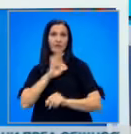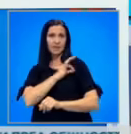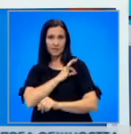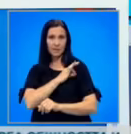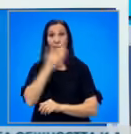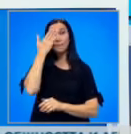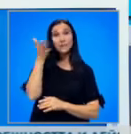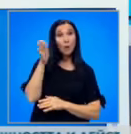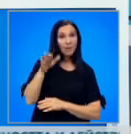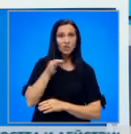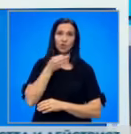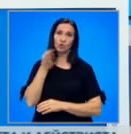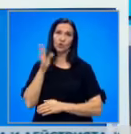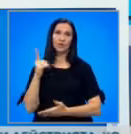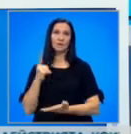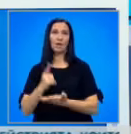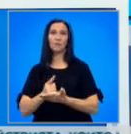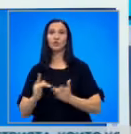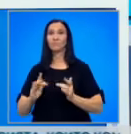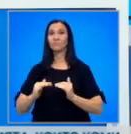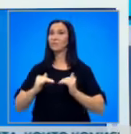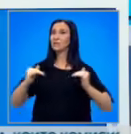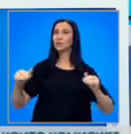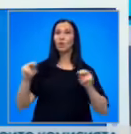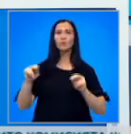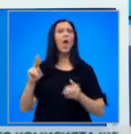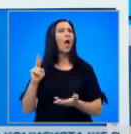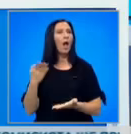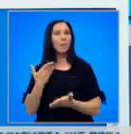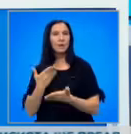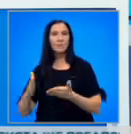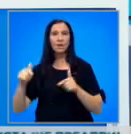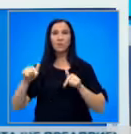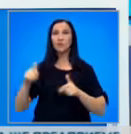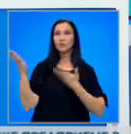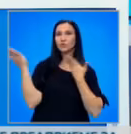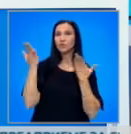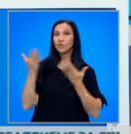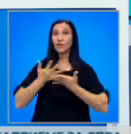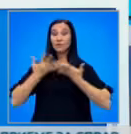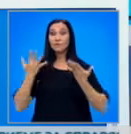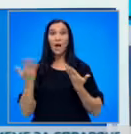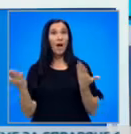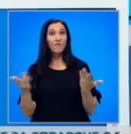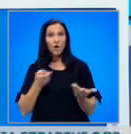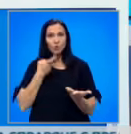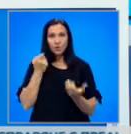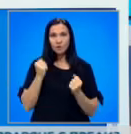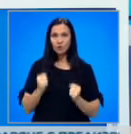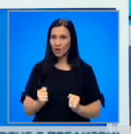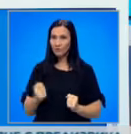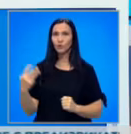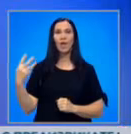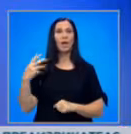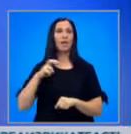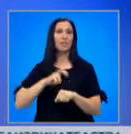обаче, че сигурно ще се наложи онлайн обучение. Как преминаха днешните училищни тържества и каква година ни очаква? От Иляна Димитров.